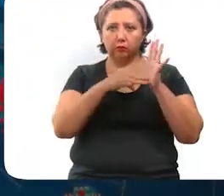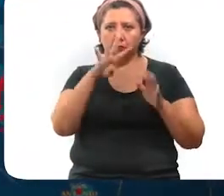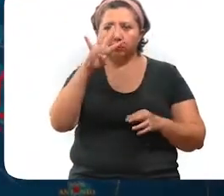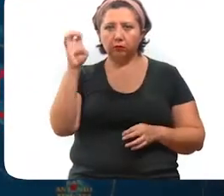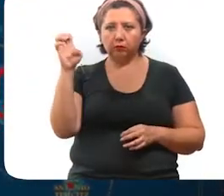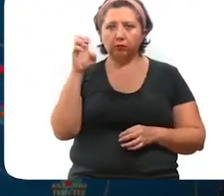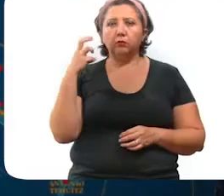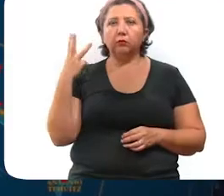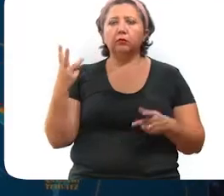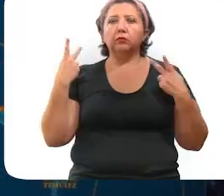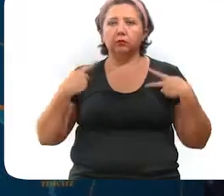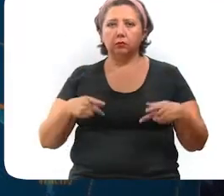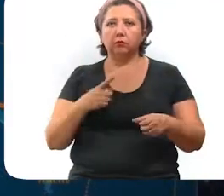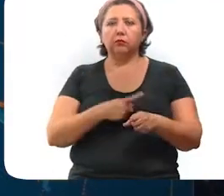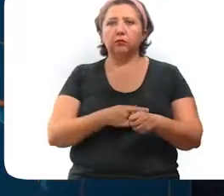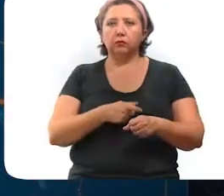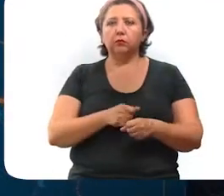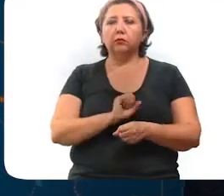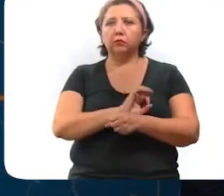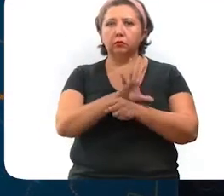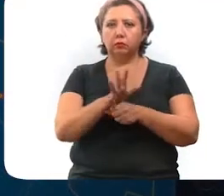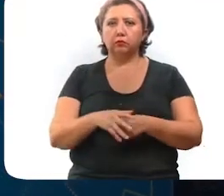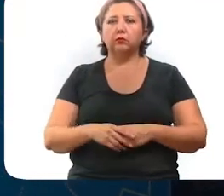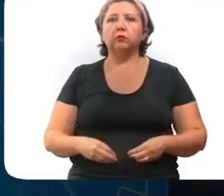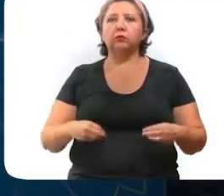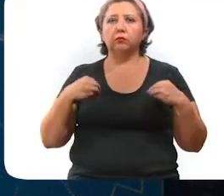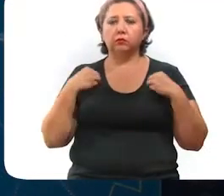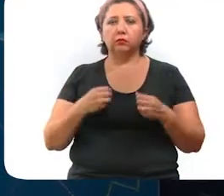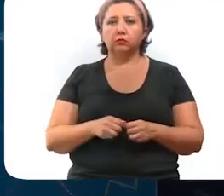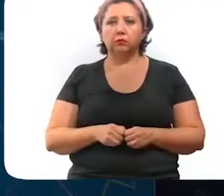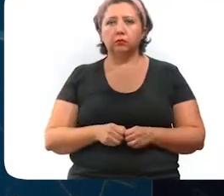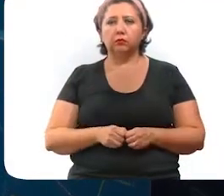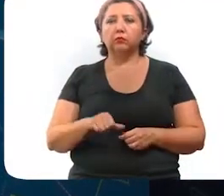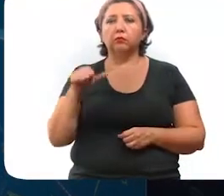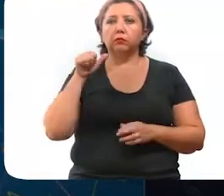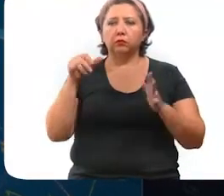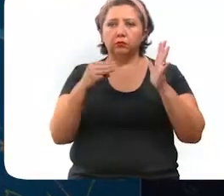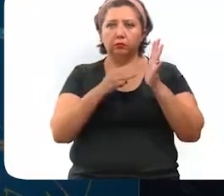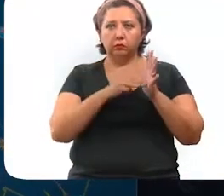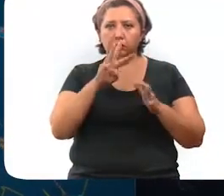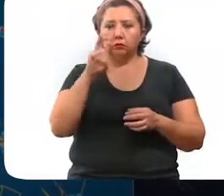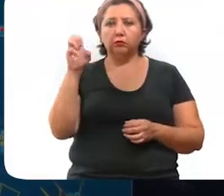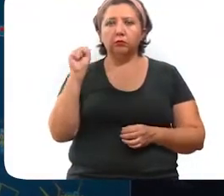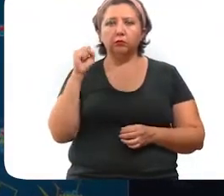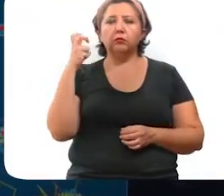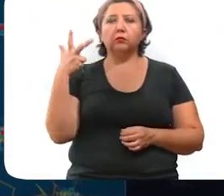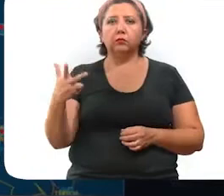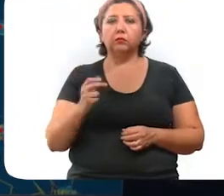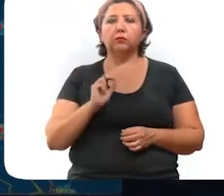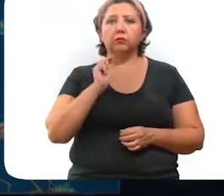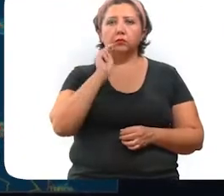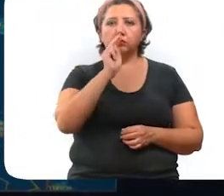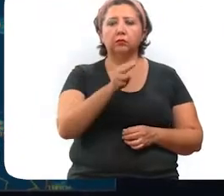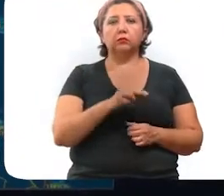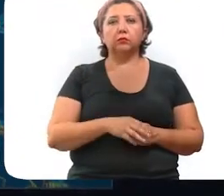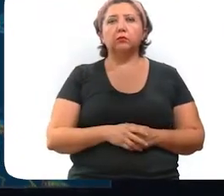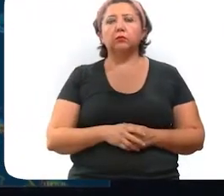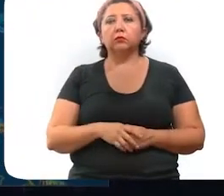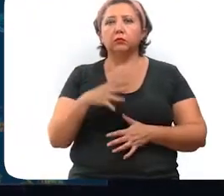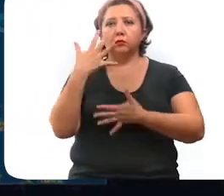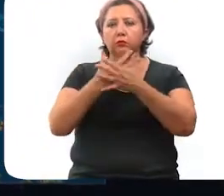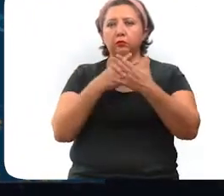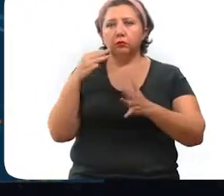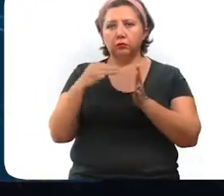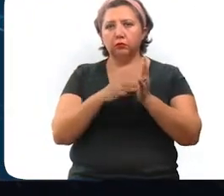lecoronaviruso, icilu kohanobo, yan 4 mil 422 juntulule, jetzel yanikomad, ubuk teole kohanilu kalano,